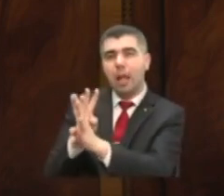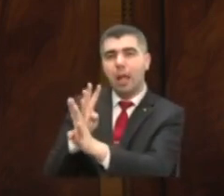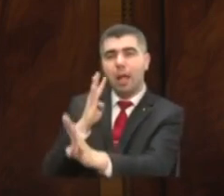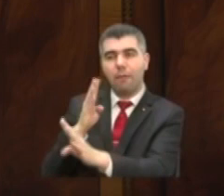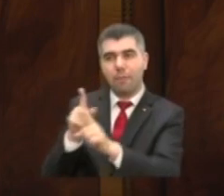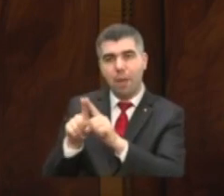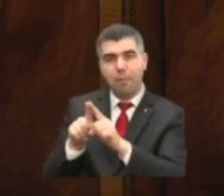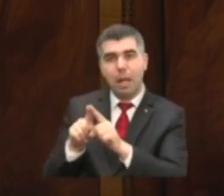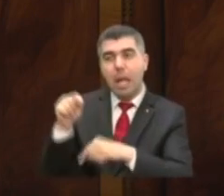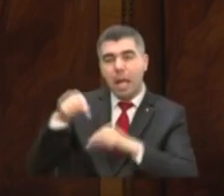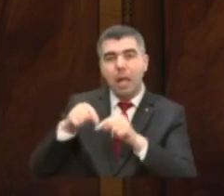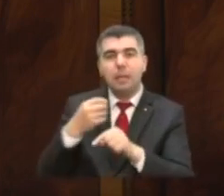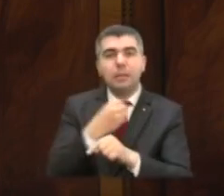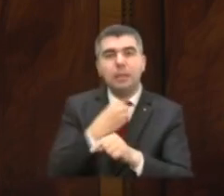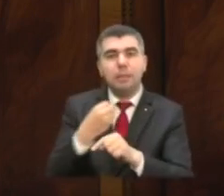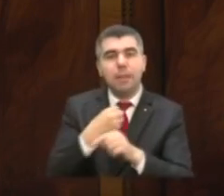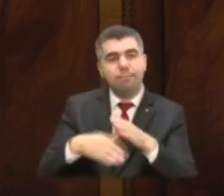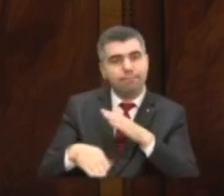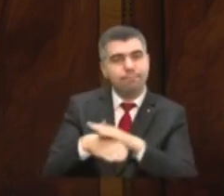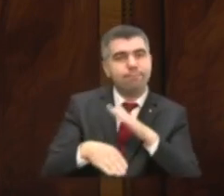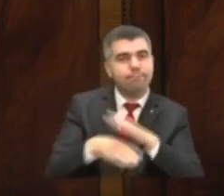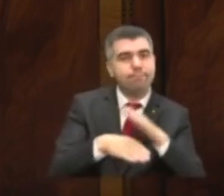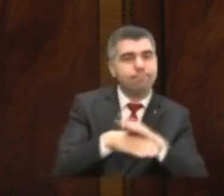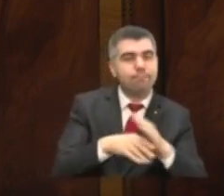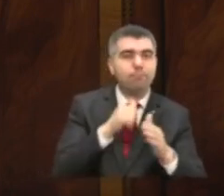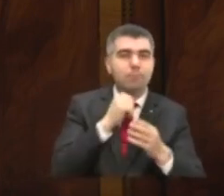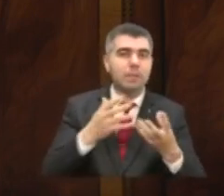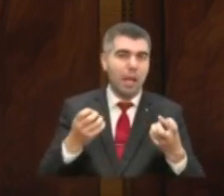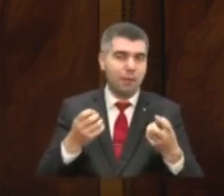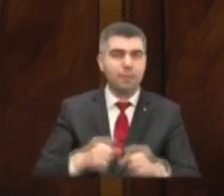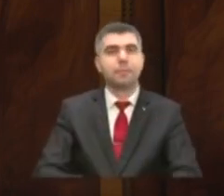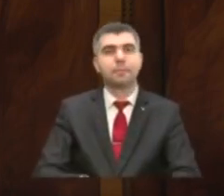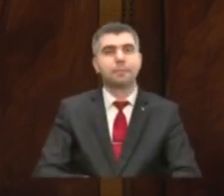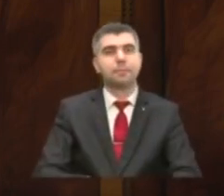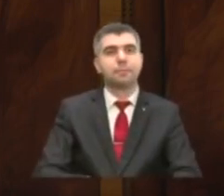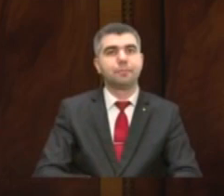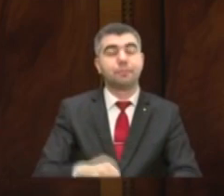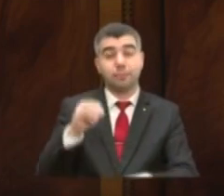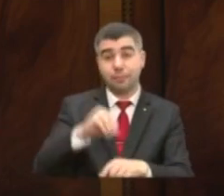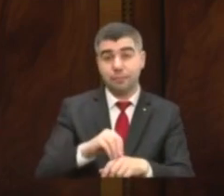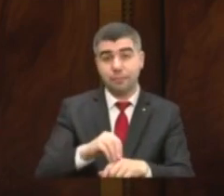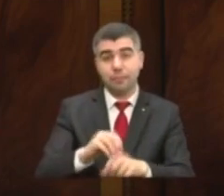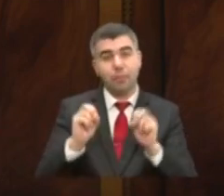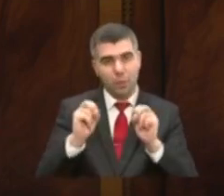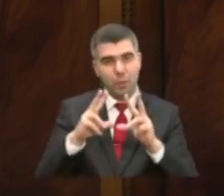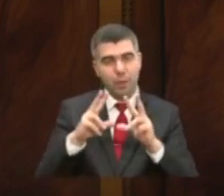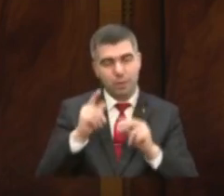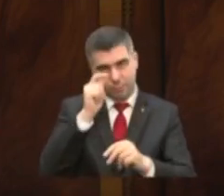الأوضاع داخل المستشفيات. وإذ نتمين كذلك الدور